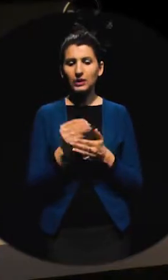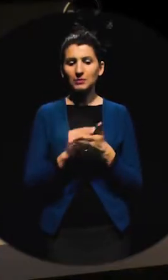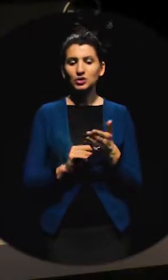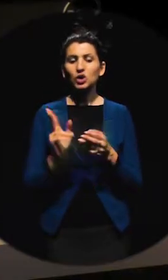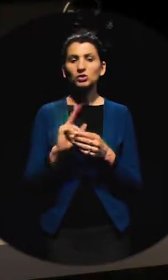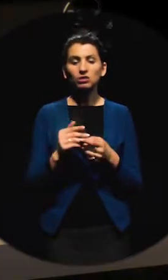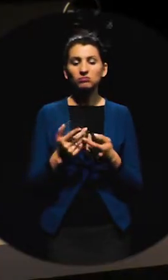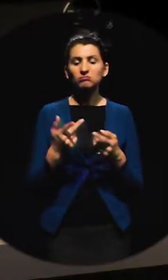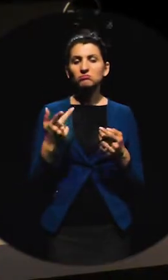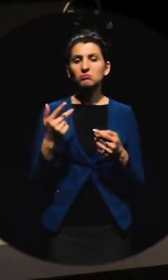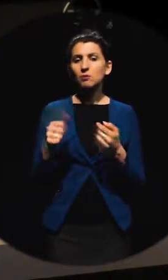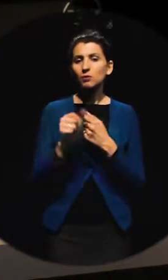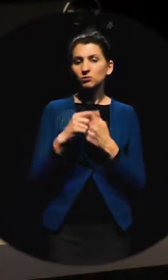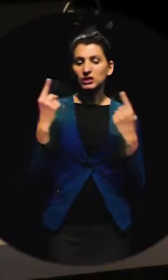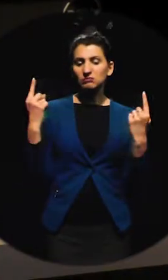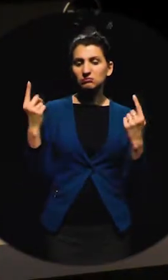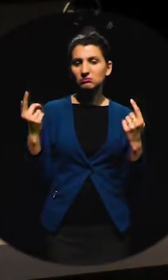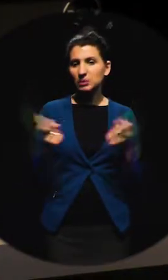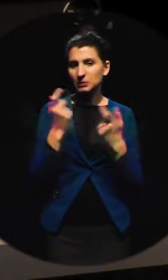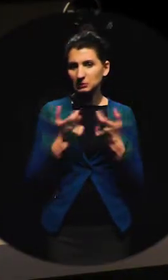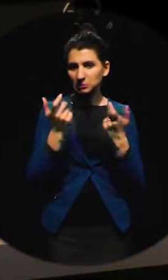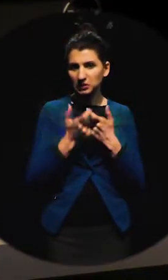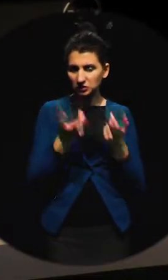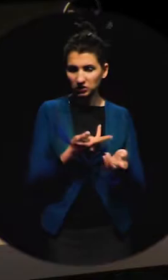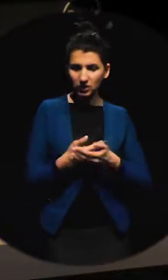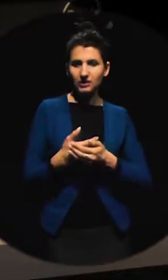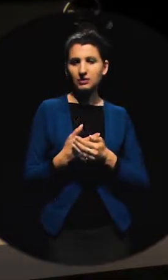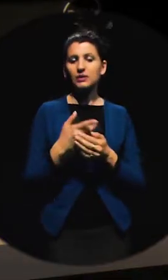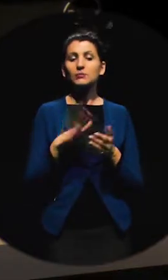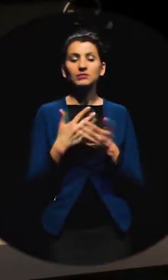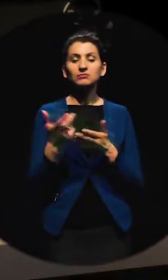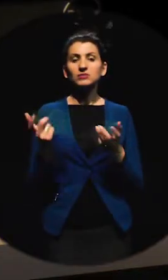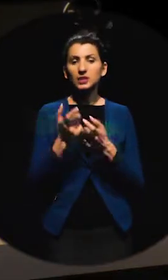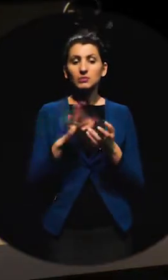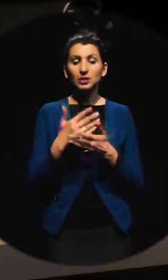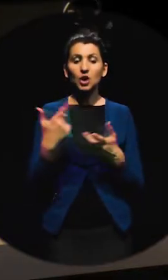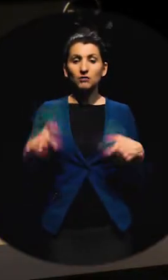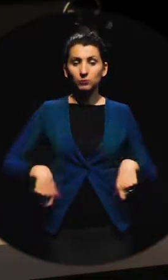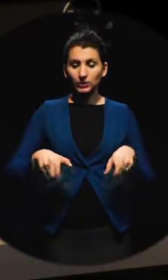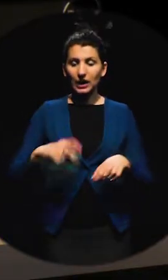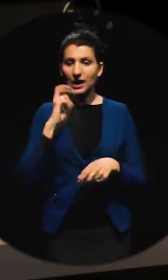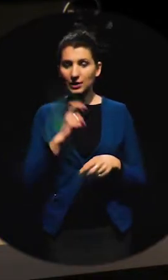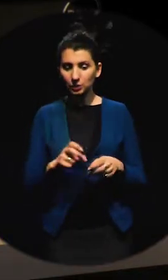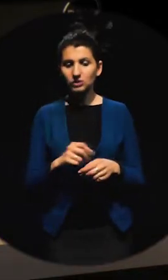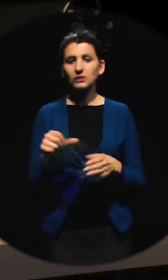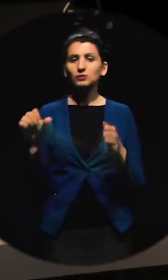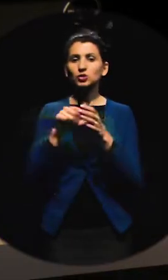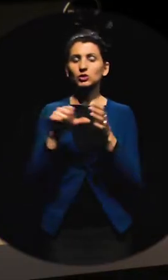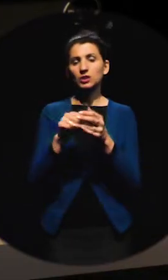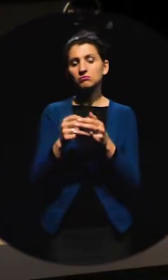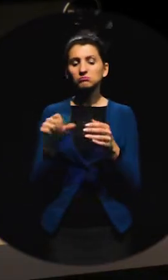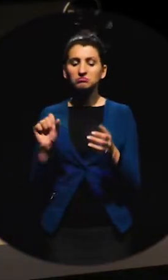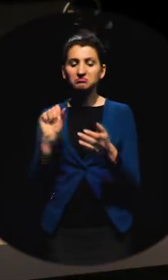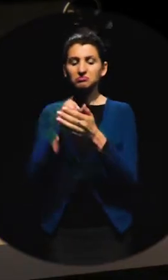powoduje zagrożenie bezpieczeństwa w ruchu drogowym, podlega karze grzywny, gdyż wjeżdżanie pojazdem w postaci wózka elektrycznego pod środek komunikacji